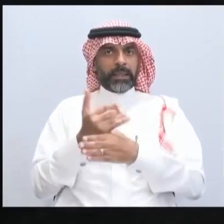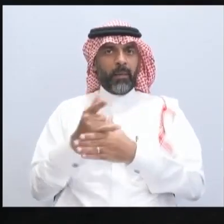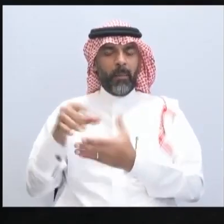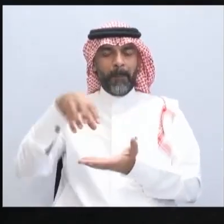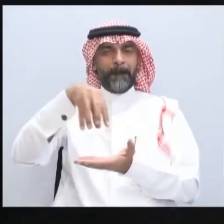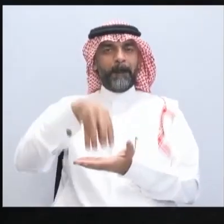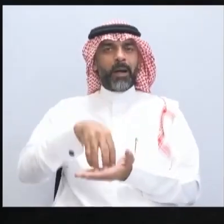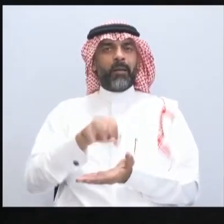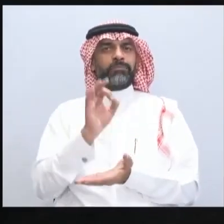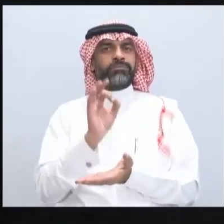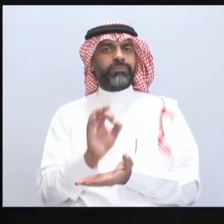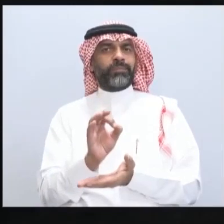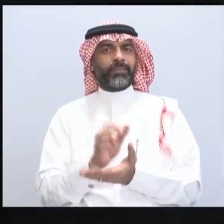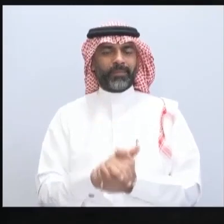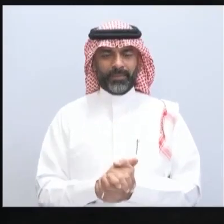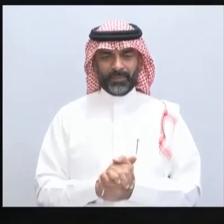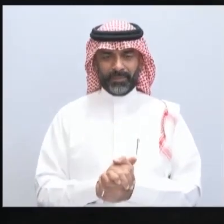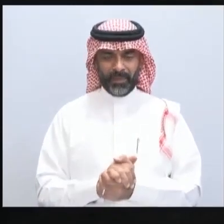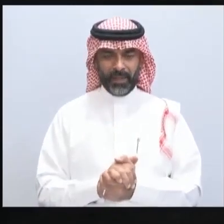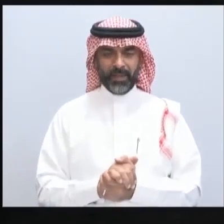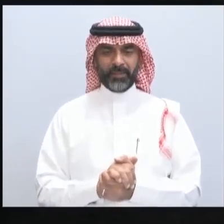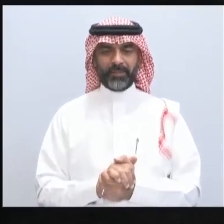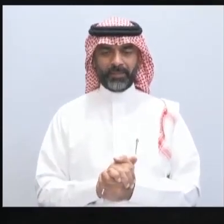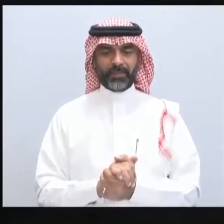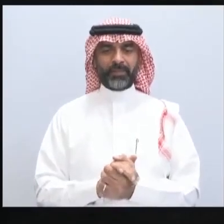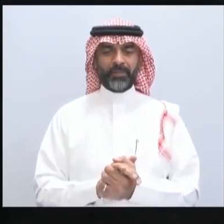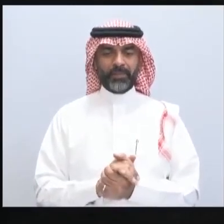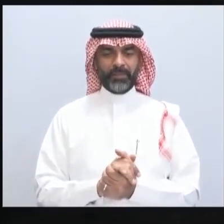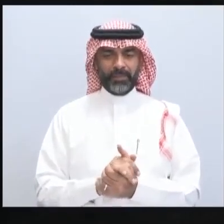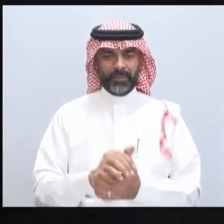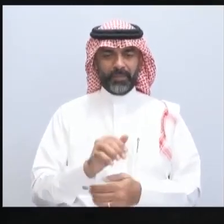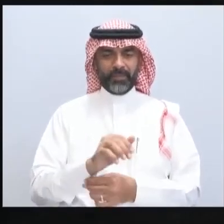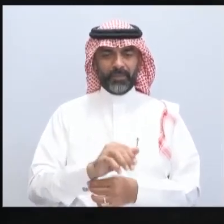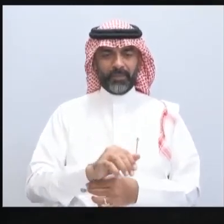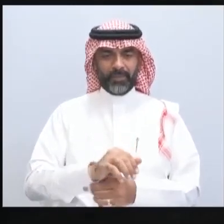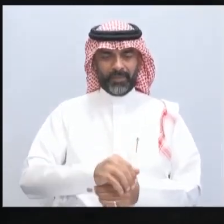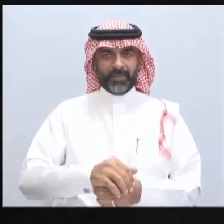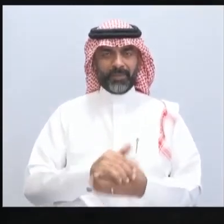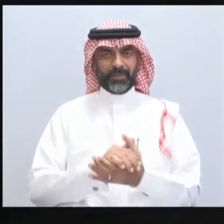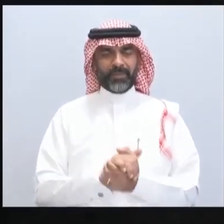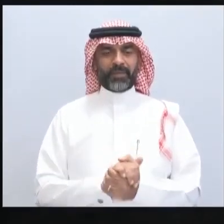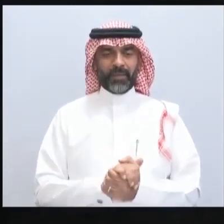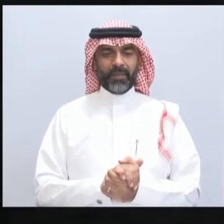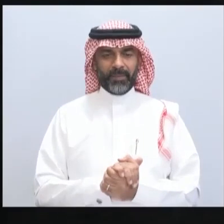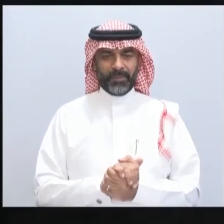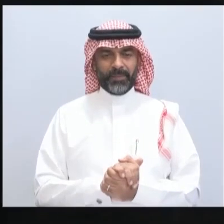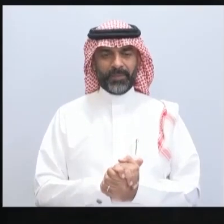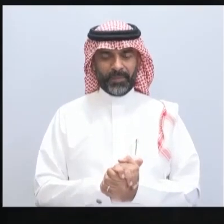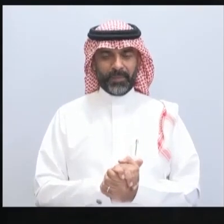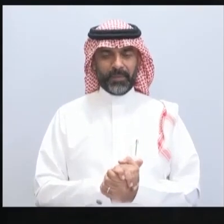تاثيرها الاجتماعي ايضا كان لها التاثير بالاضافه الى انه انتشر